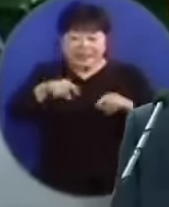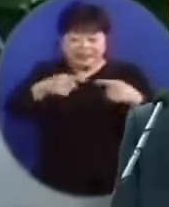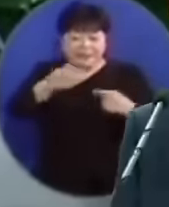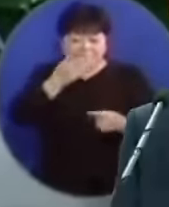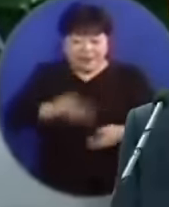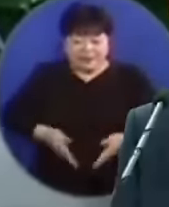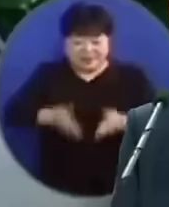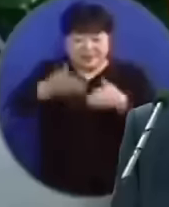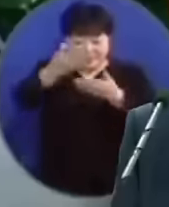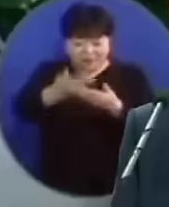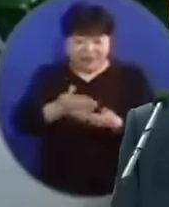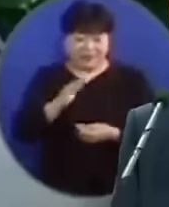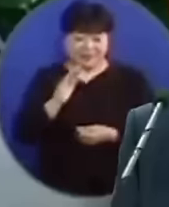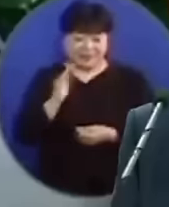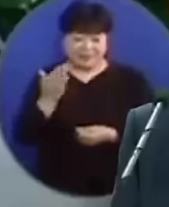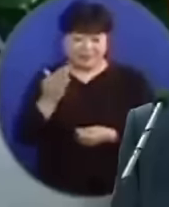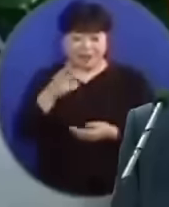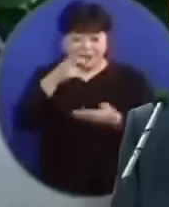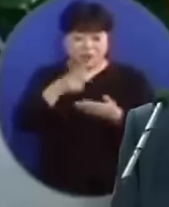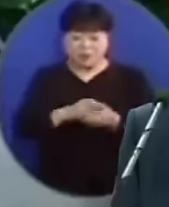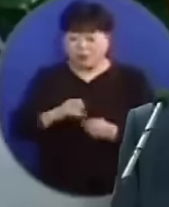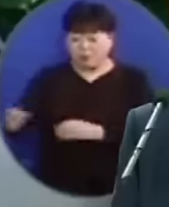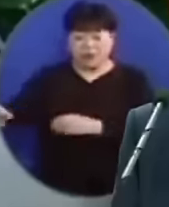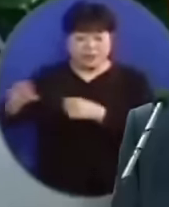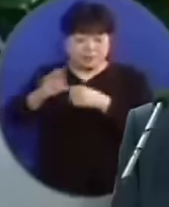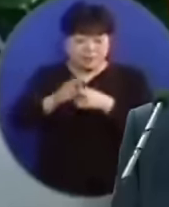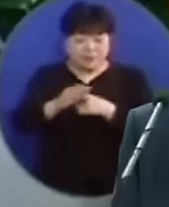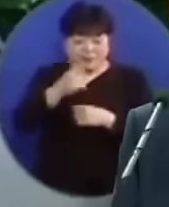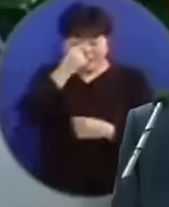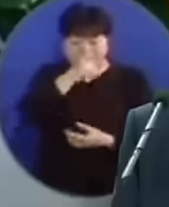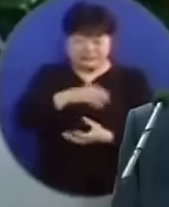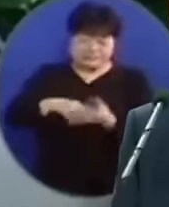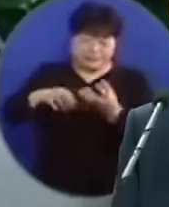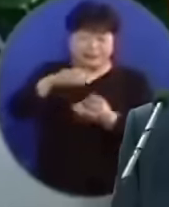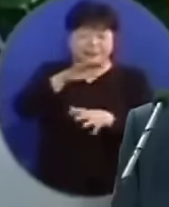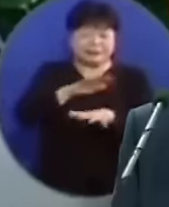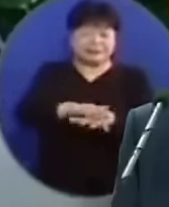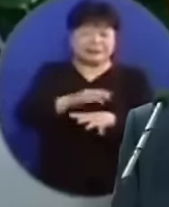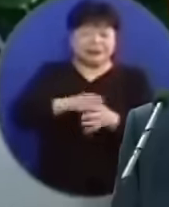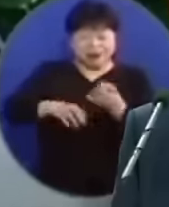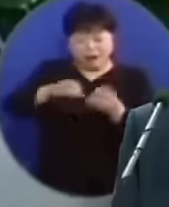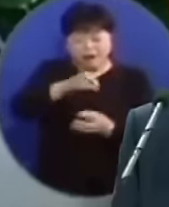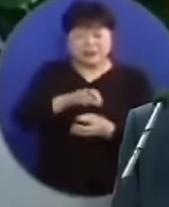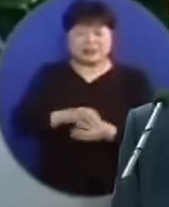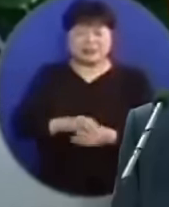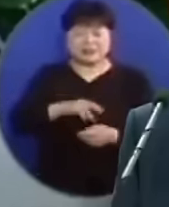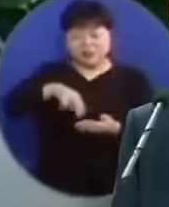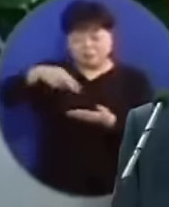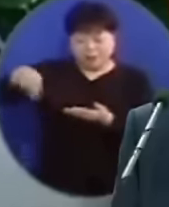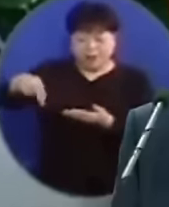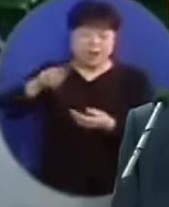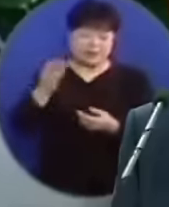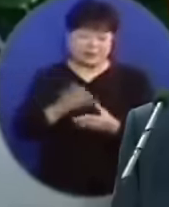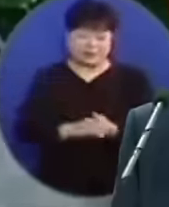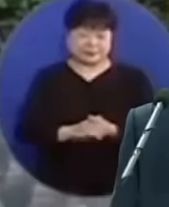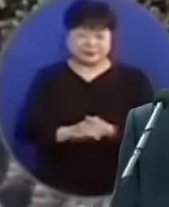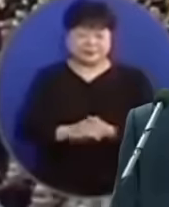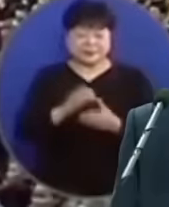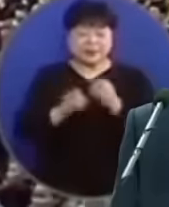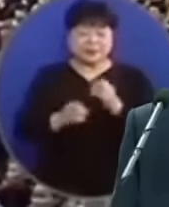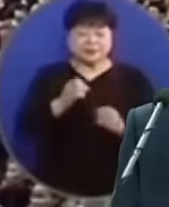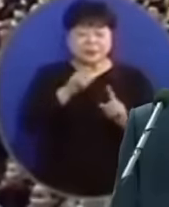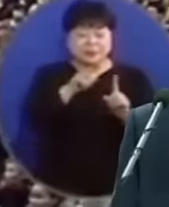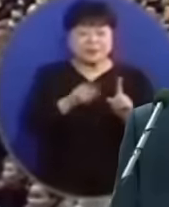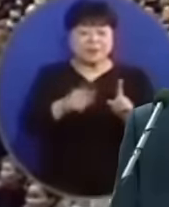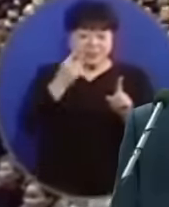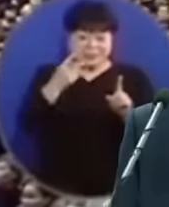있는 길을 얻게 되는 것입니다. 율법을 저버리면 가시밭 엉겅퀴가 난 곳에서 방황하게 되는 것입니다. 시편 1편